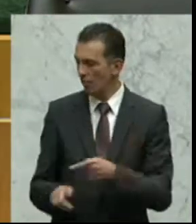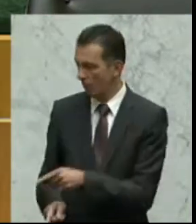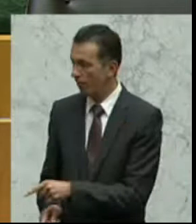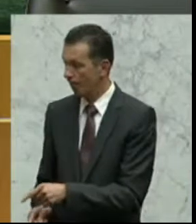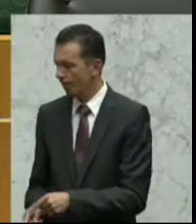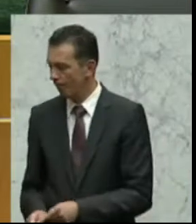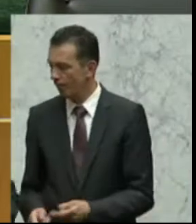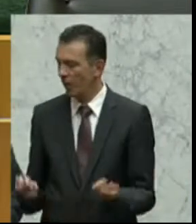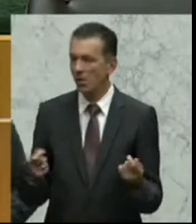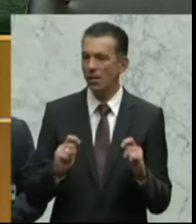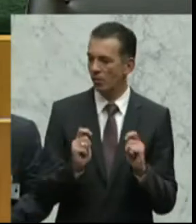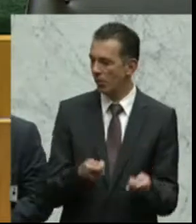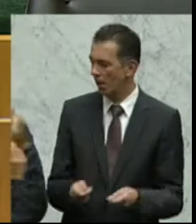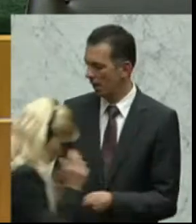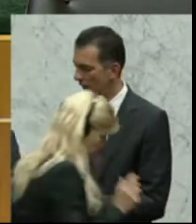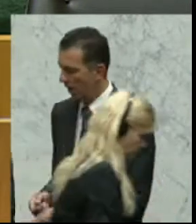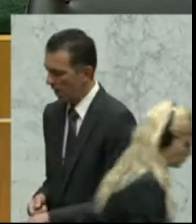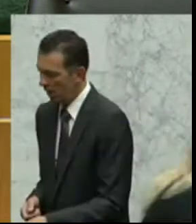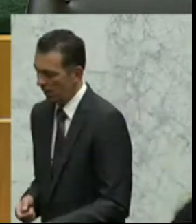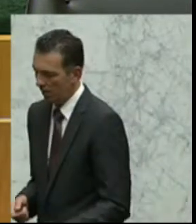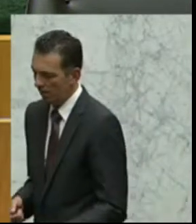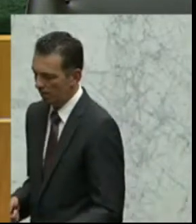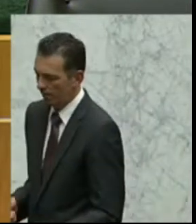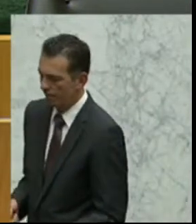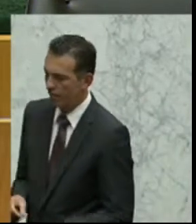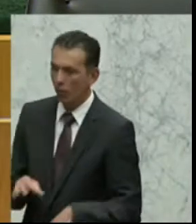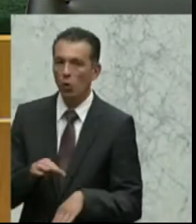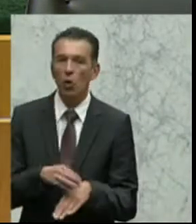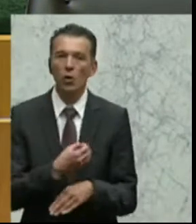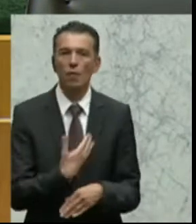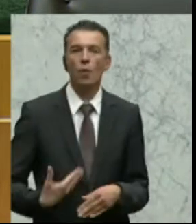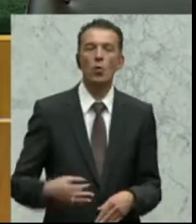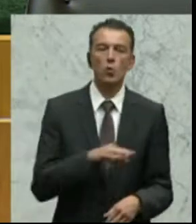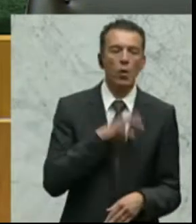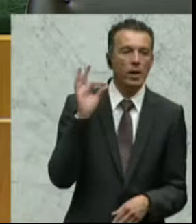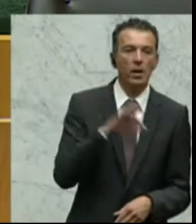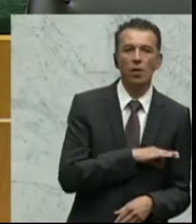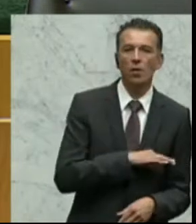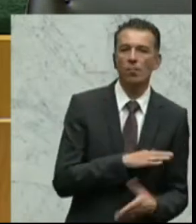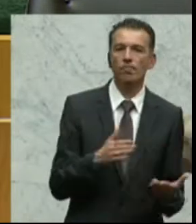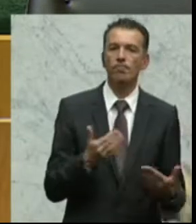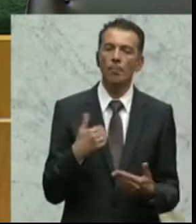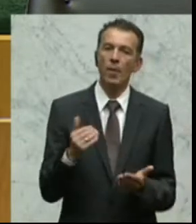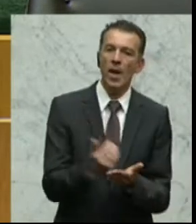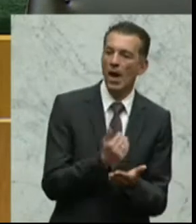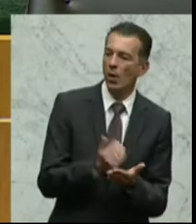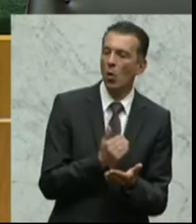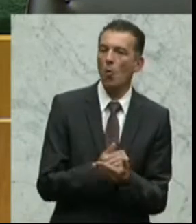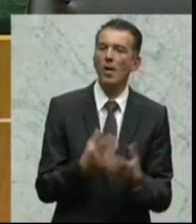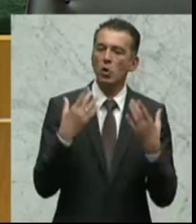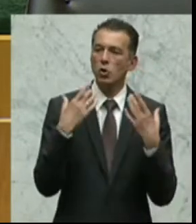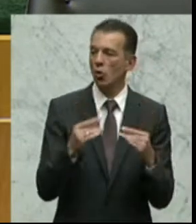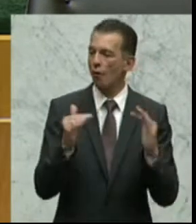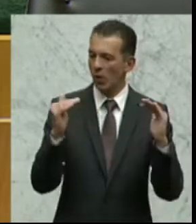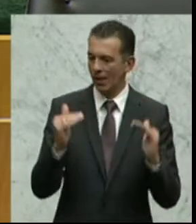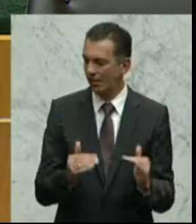der Abgeordneten Dr. Fuchs, Kolleginnen und Kollegen, betreffend Mehreinkommen durch eine sofortige Senkung der